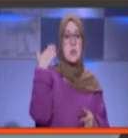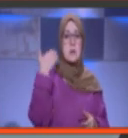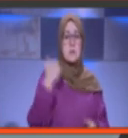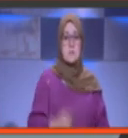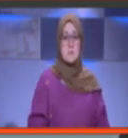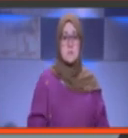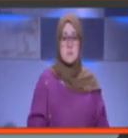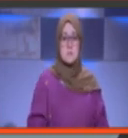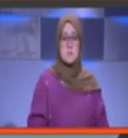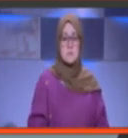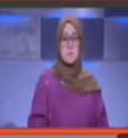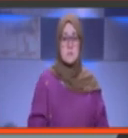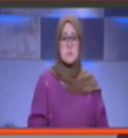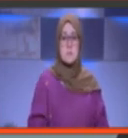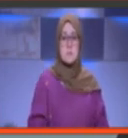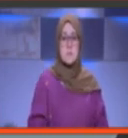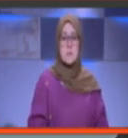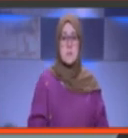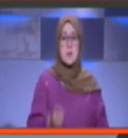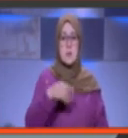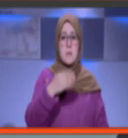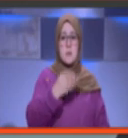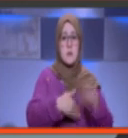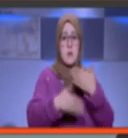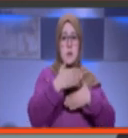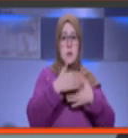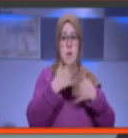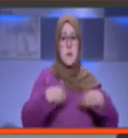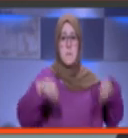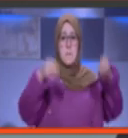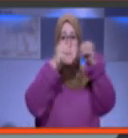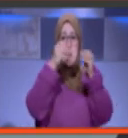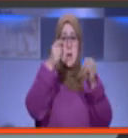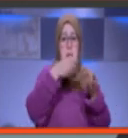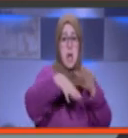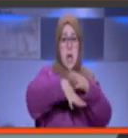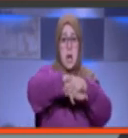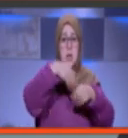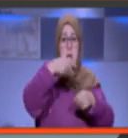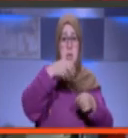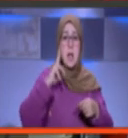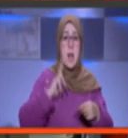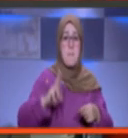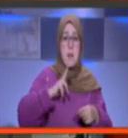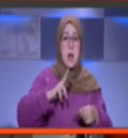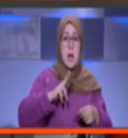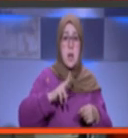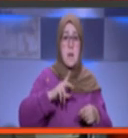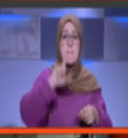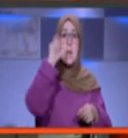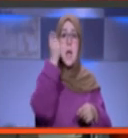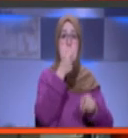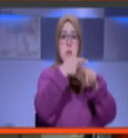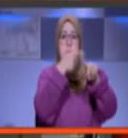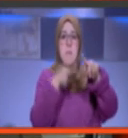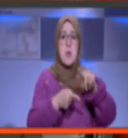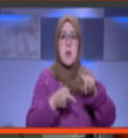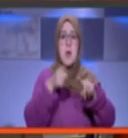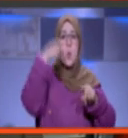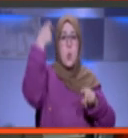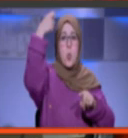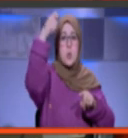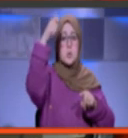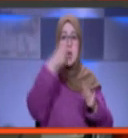2009 المالية، عندما تراجع إجمالي الناتج المحلي بنسبة 5%. وزارة الاقتصاد أصدرت